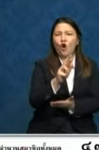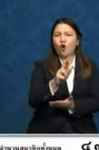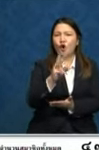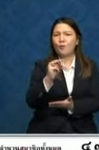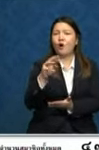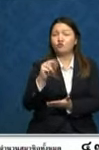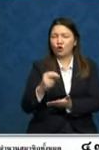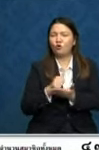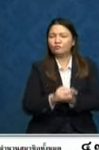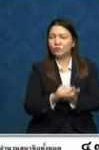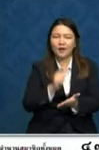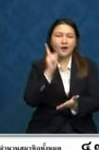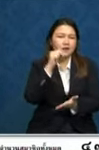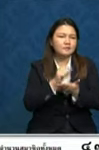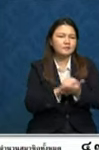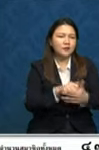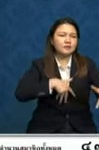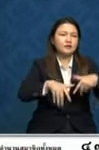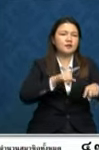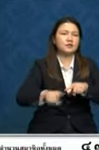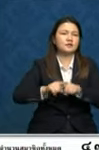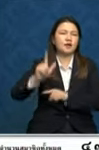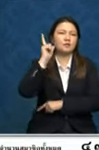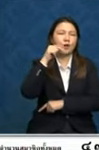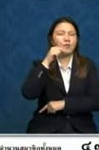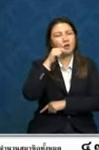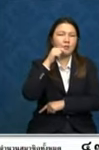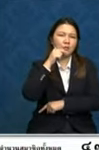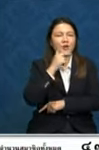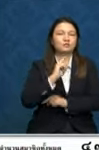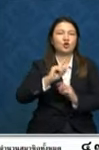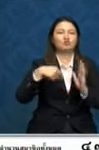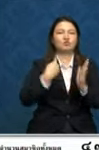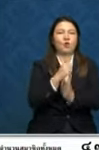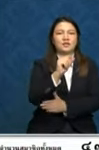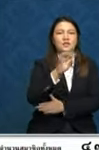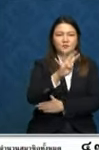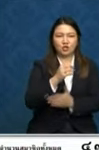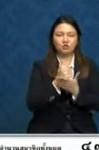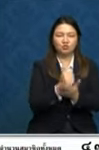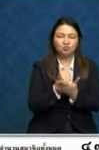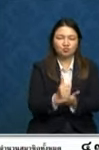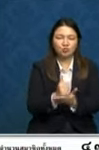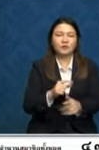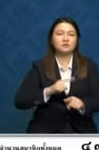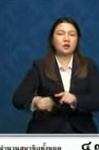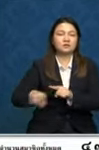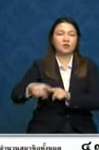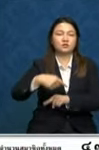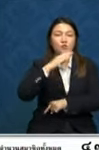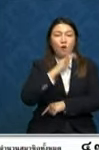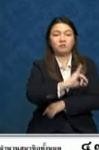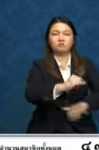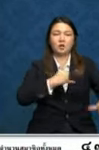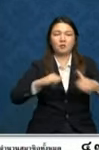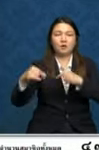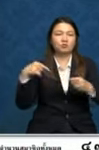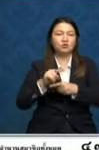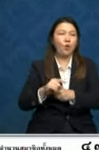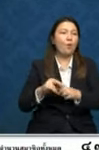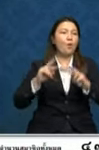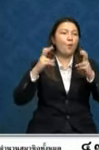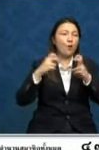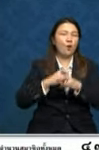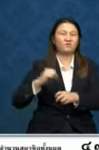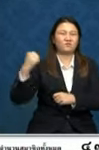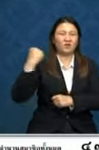ชาชนได้อย่างรวดเร็วมีเจ้าหน้าที่รับสายตลอด24ชั่วโมงเพิ่มขีดความสามารถในการรับแจ้งเหตุความมั่นคงและเป็นจุด